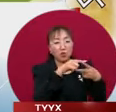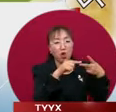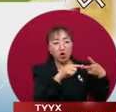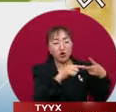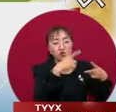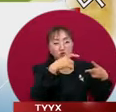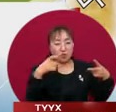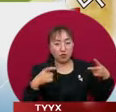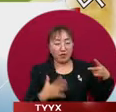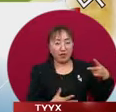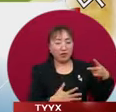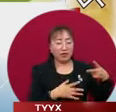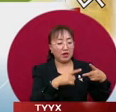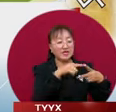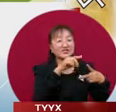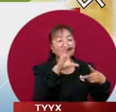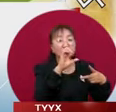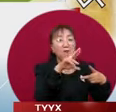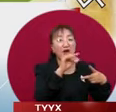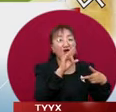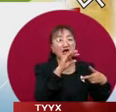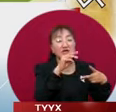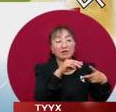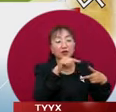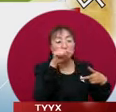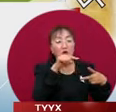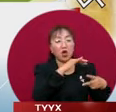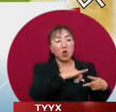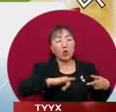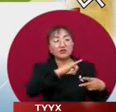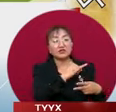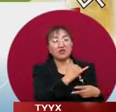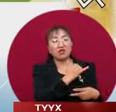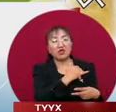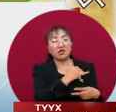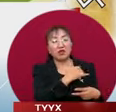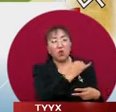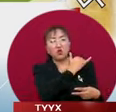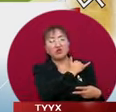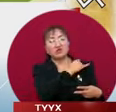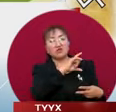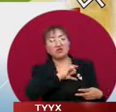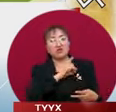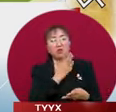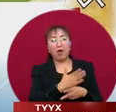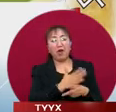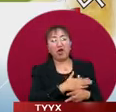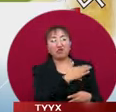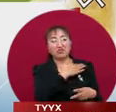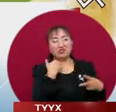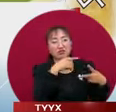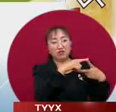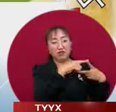Спартууд нь болохоор дарангуйл буюу одоо тухайн улсын эзэрхэж байгаа ихэс дээдсийг хэлдэг. Харин Илиод